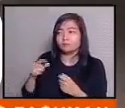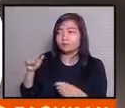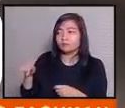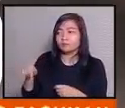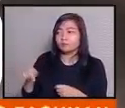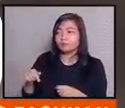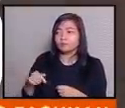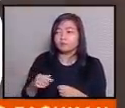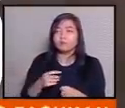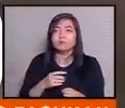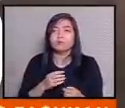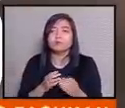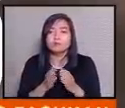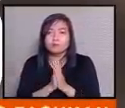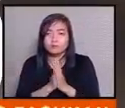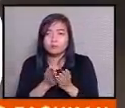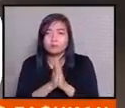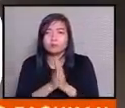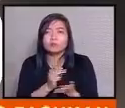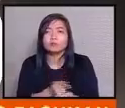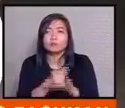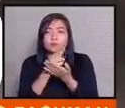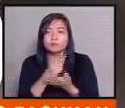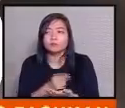Sinuro niyo ko dito.